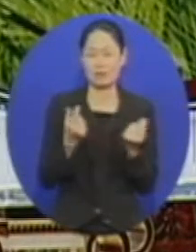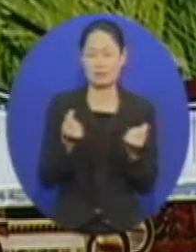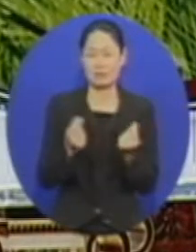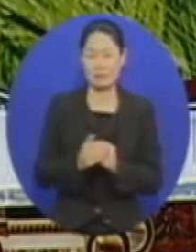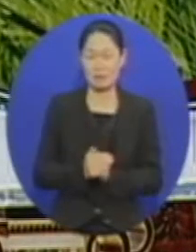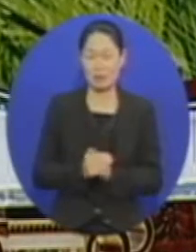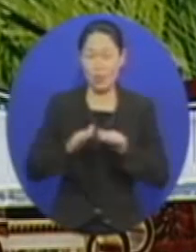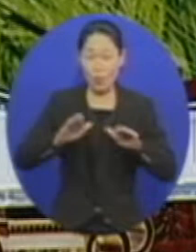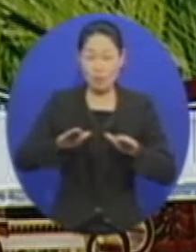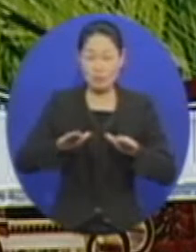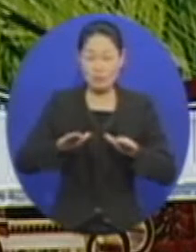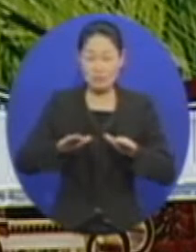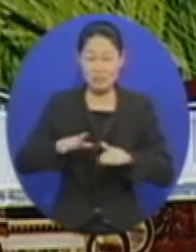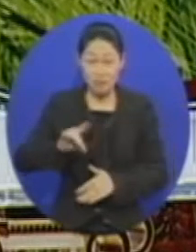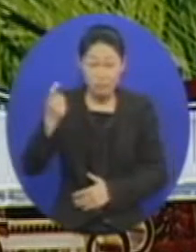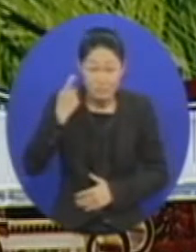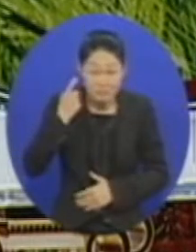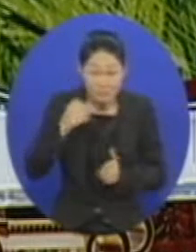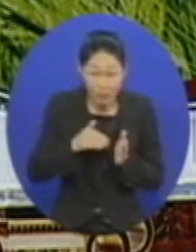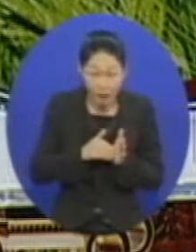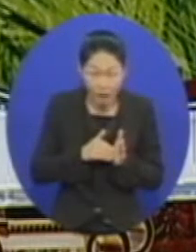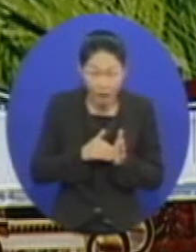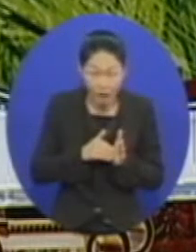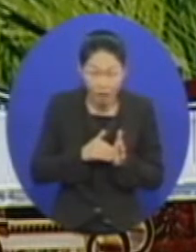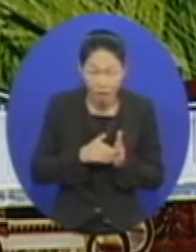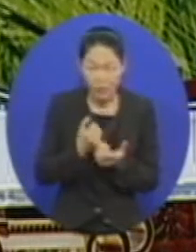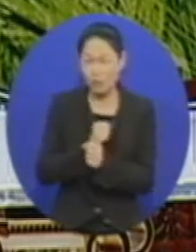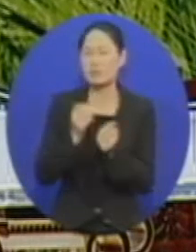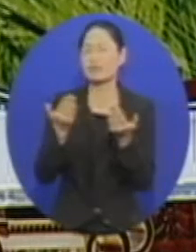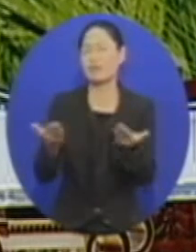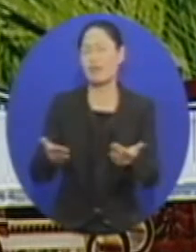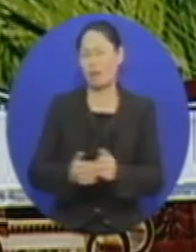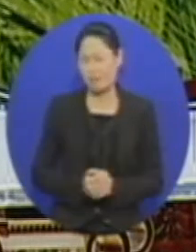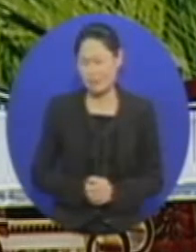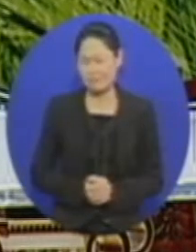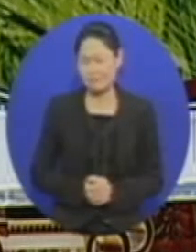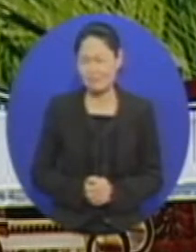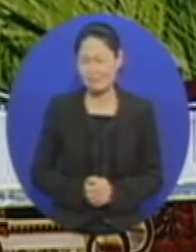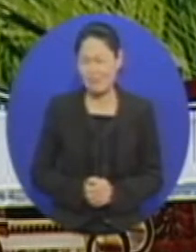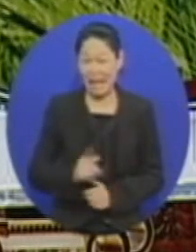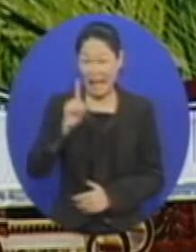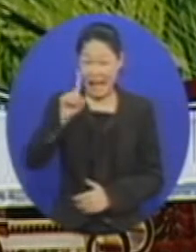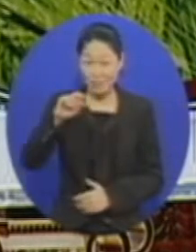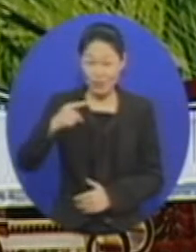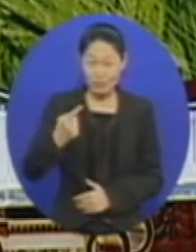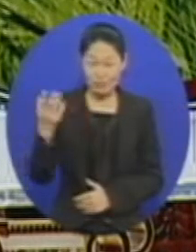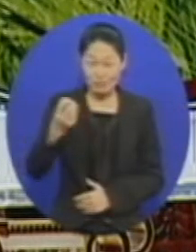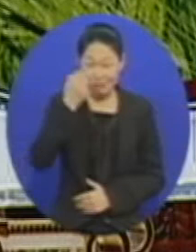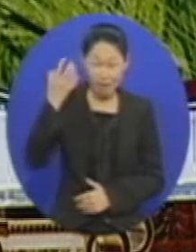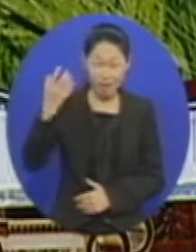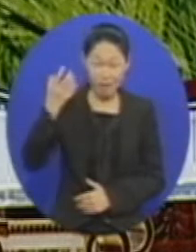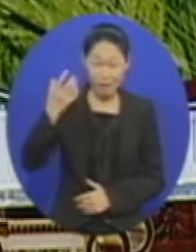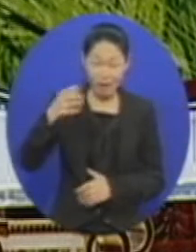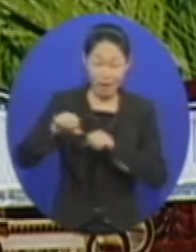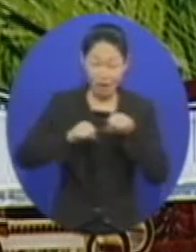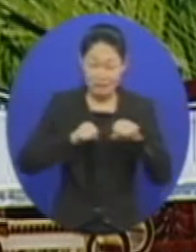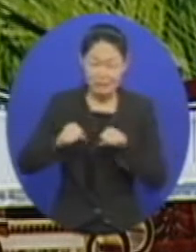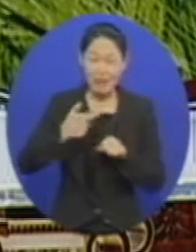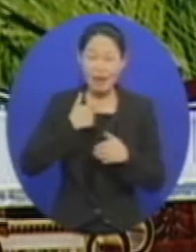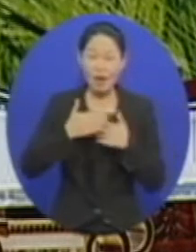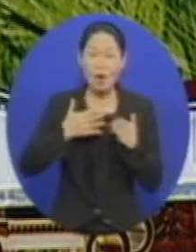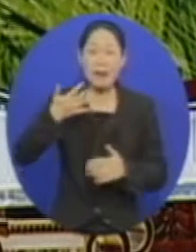오늘 처음 들어보지 보신 분들은 용서해 드릴게요 4 한번더 성령님의 역사를 경험 못 하셨으니까